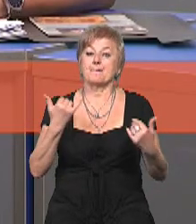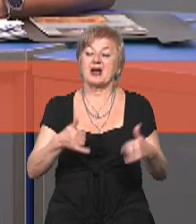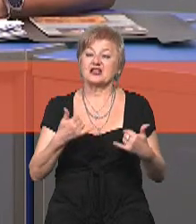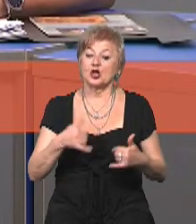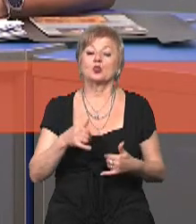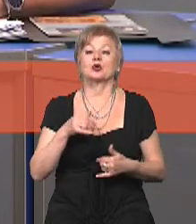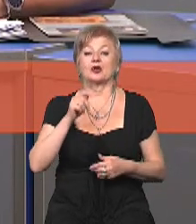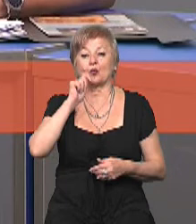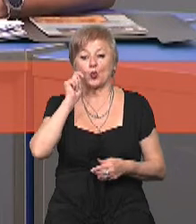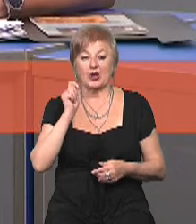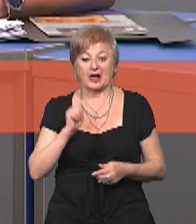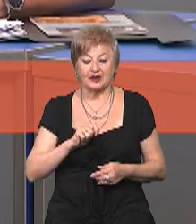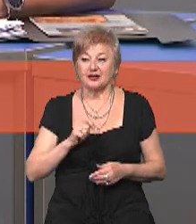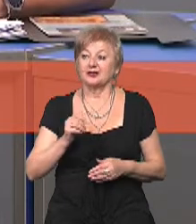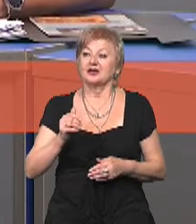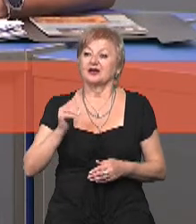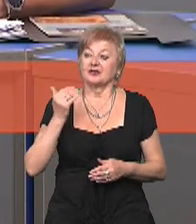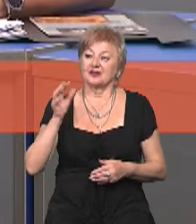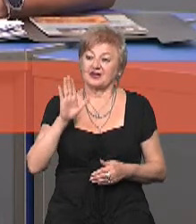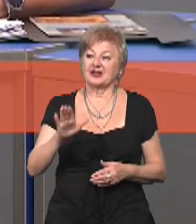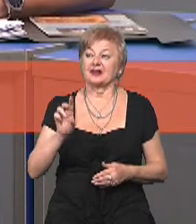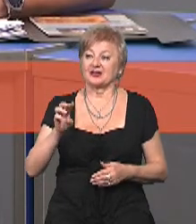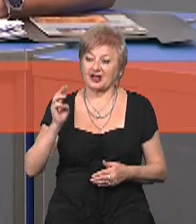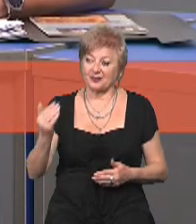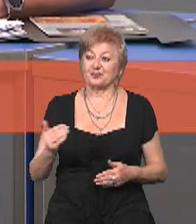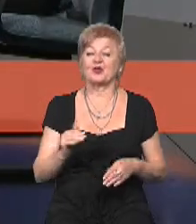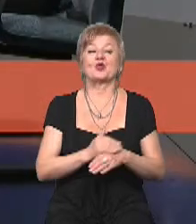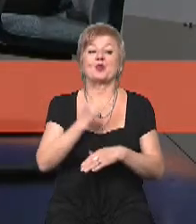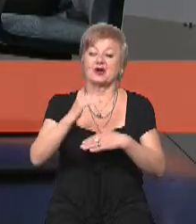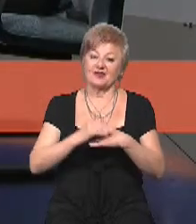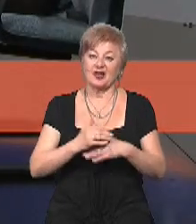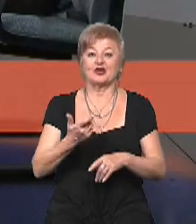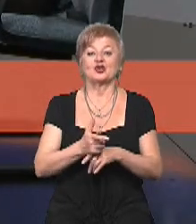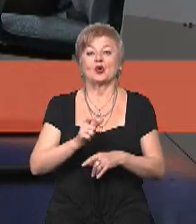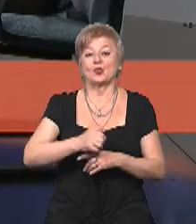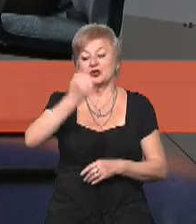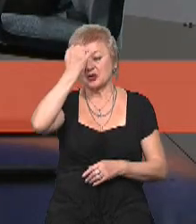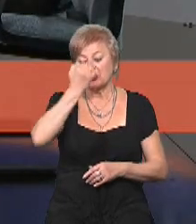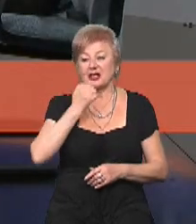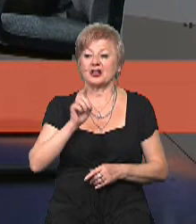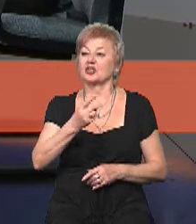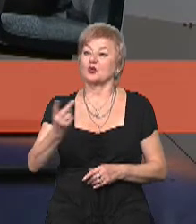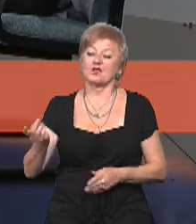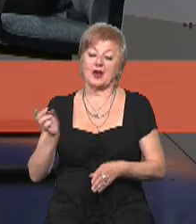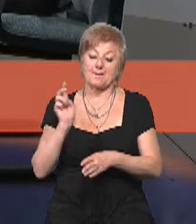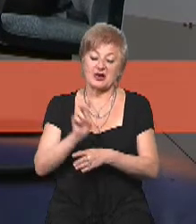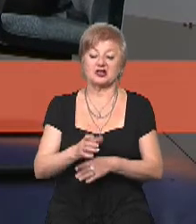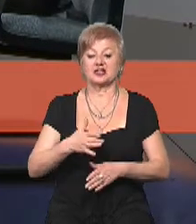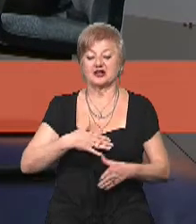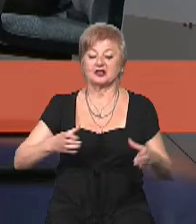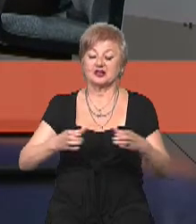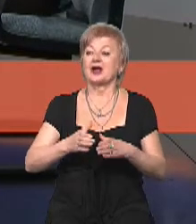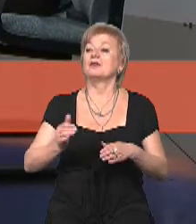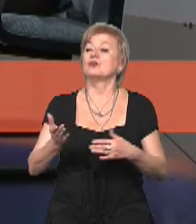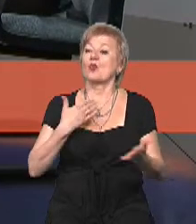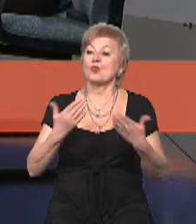гірників України. Добрий вечір, Валерію Миколайовичу. Добрий вечір. Я дуже вам вдячна, що ви сьогодні прийшли до нас